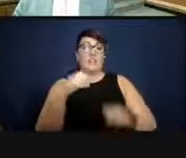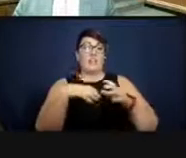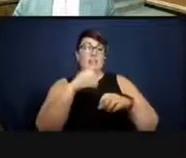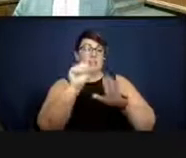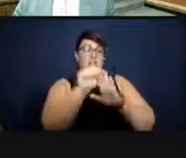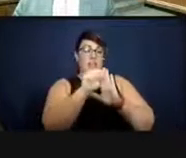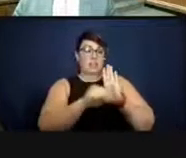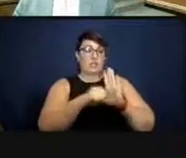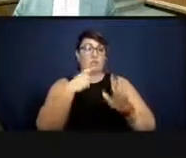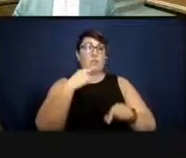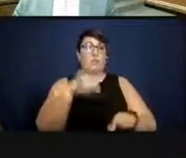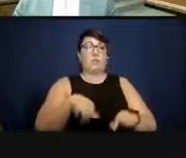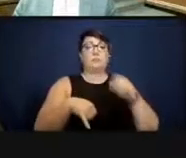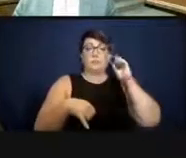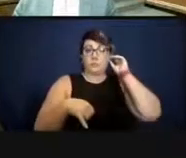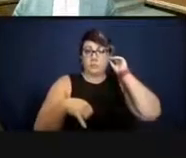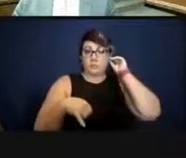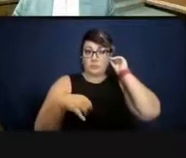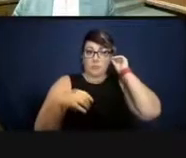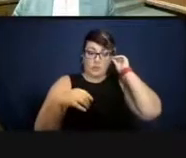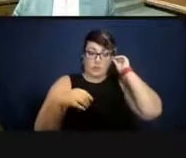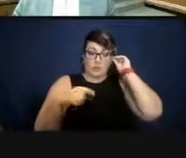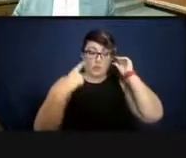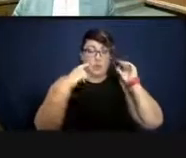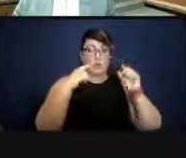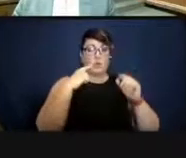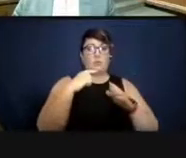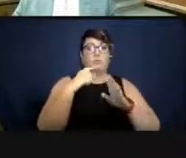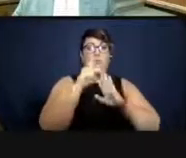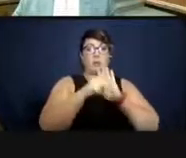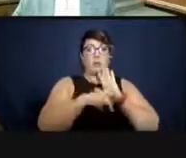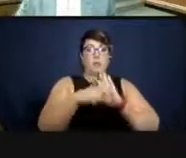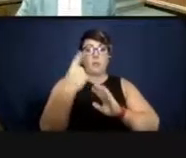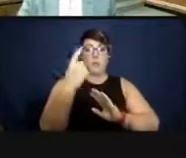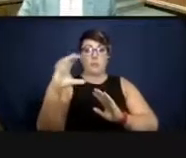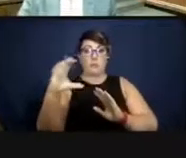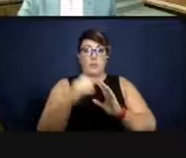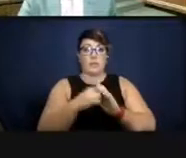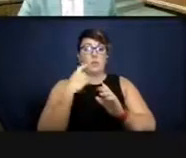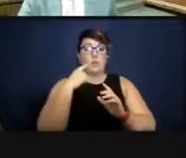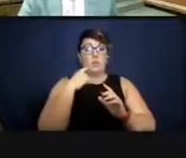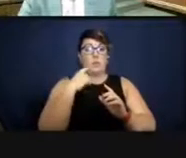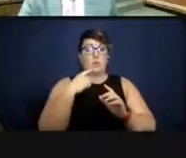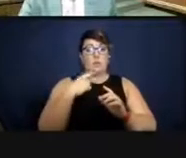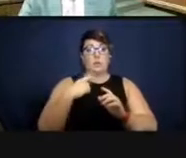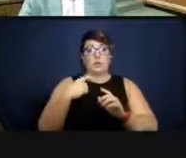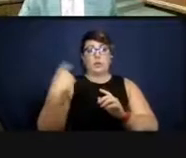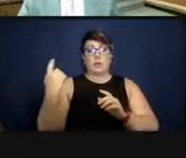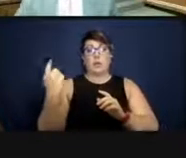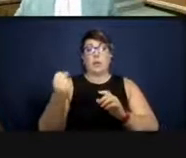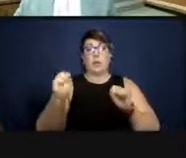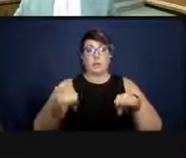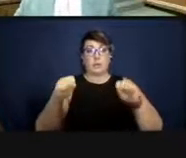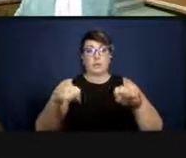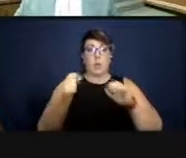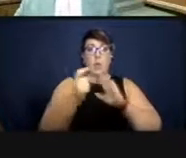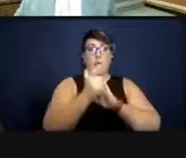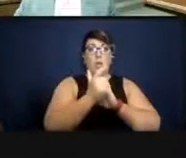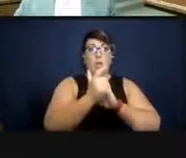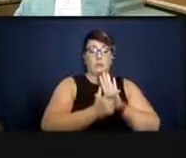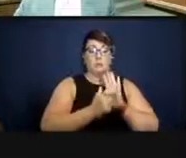kama jinsi ambavyo mkutano wetu unakubaliwa na kulingana na KRS 160